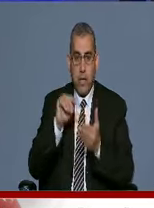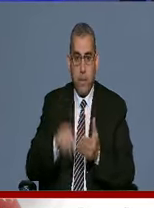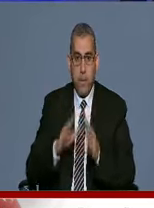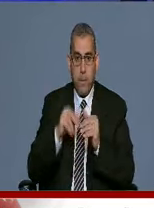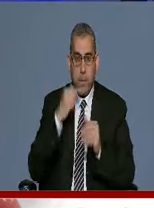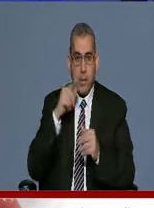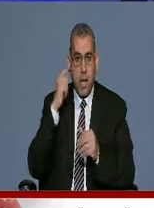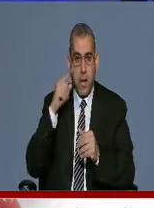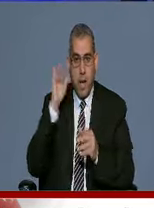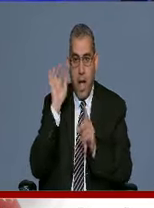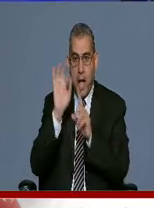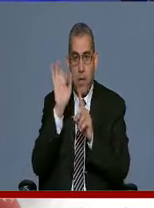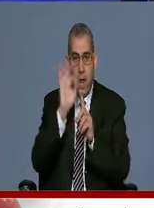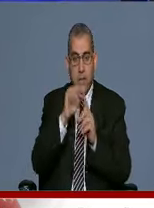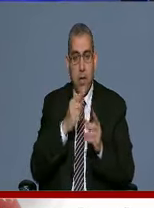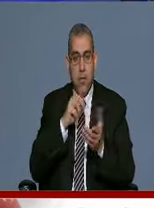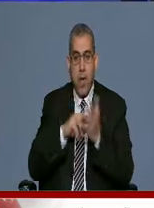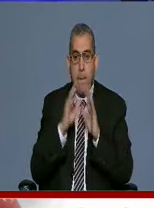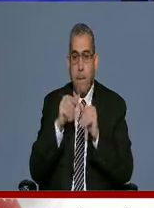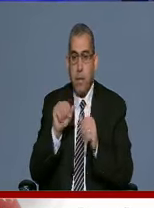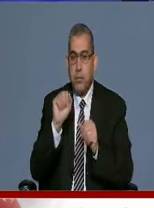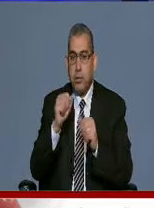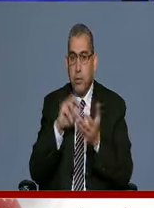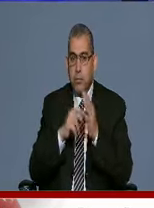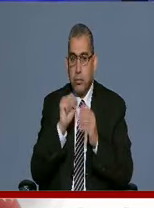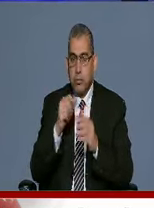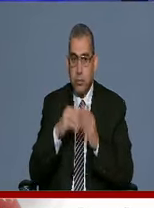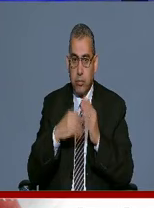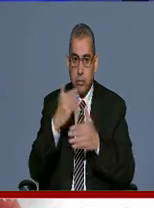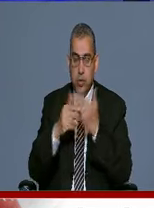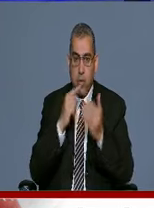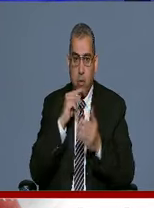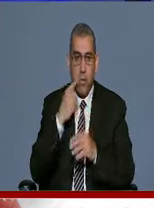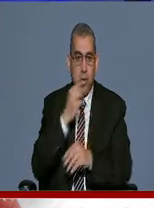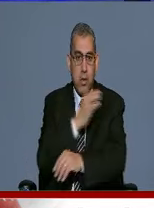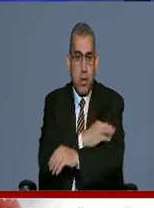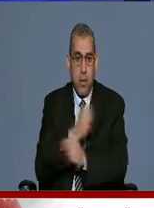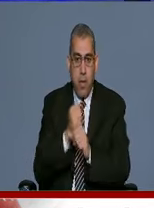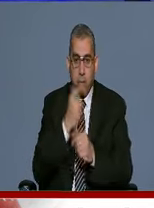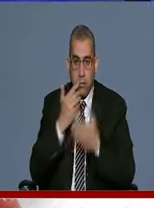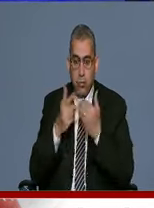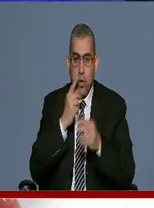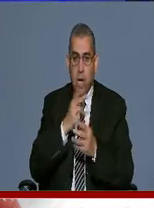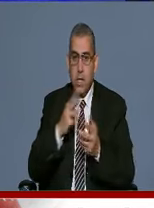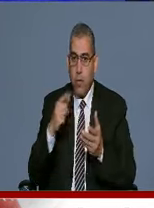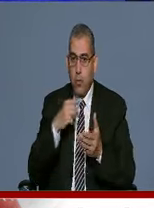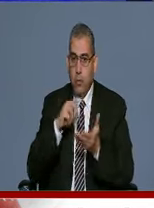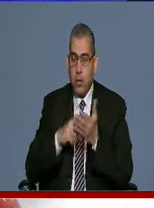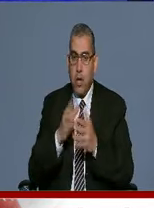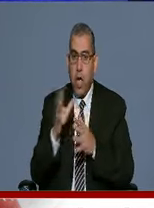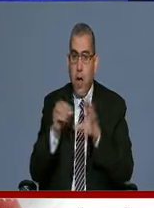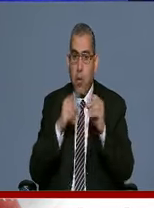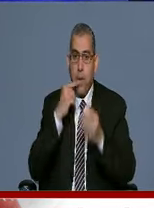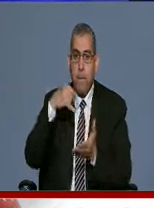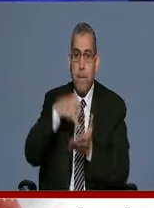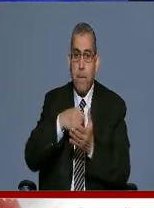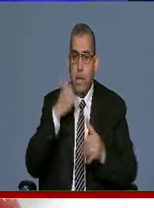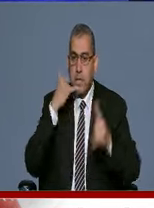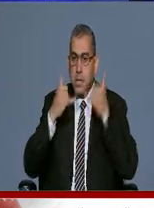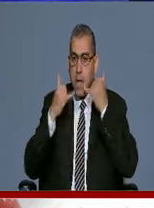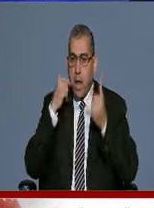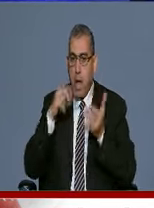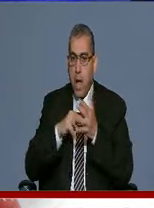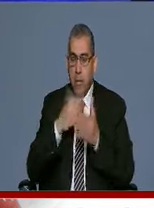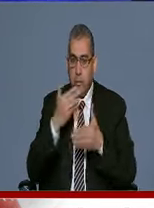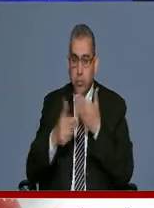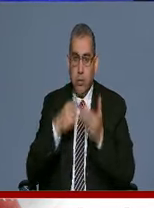التعرف على اللهجة المصرية، وده نموذج يا فندم دربناه على اللهجات لمحافظات مصر المختلفة نستخدمه في مراكز الاتصال وفي التطبيقات